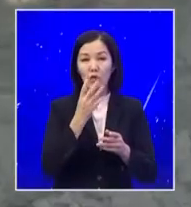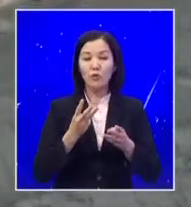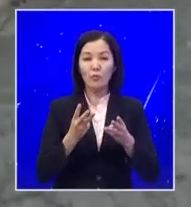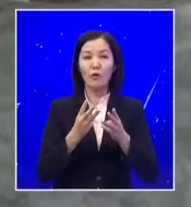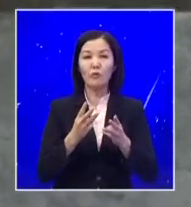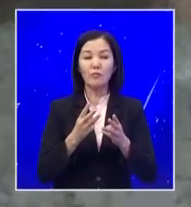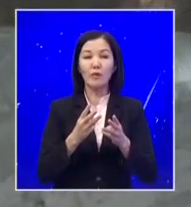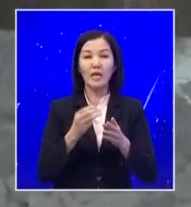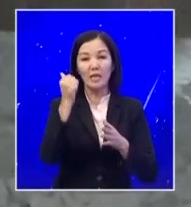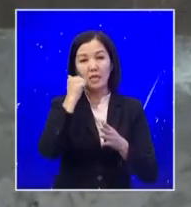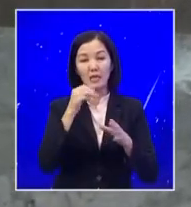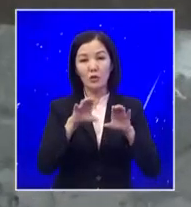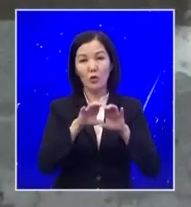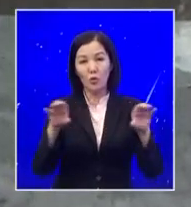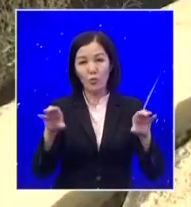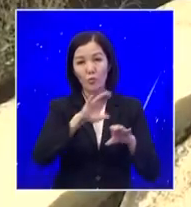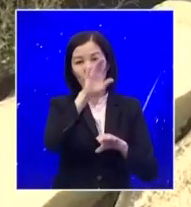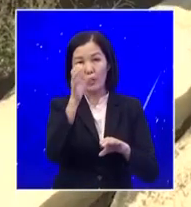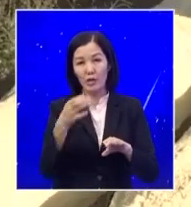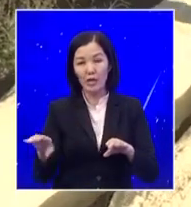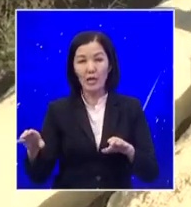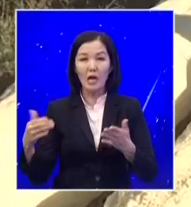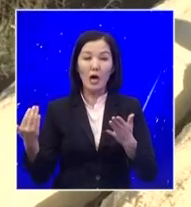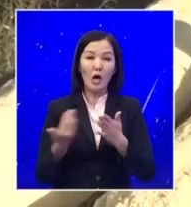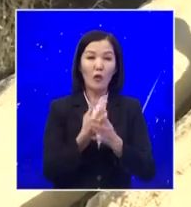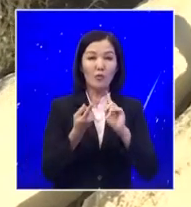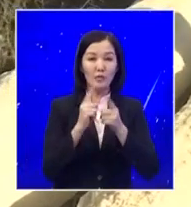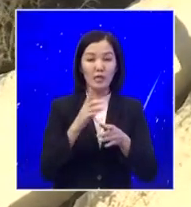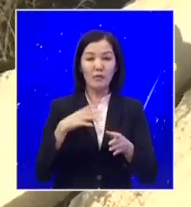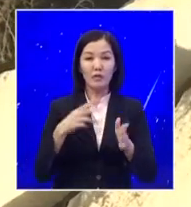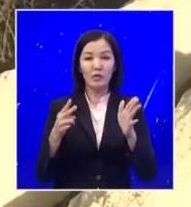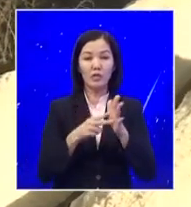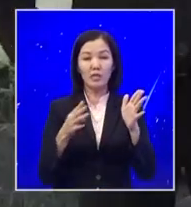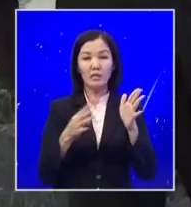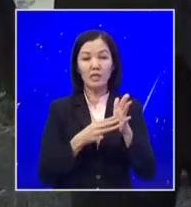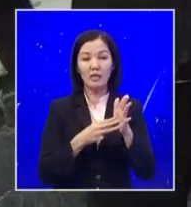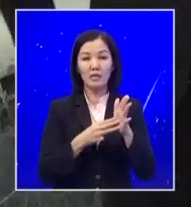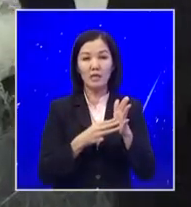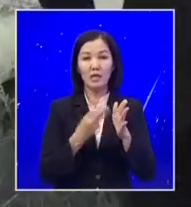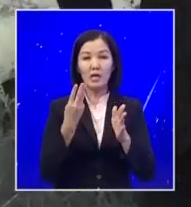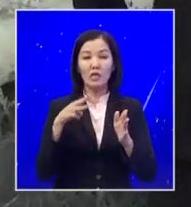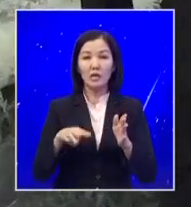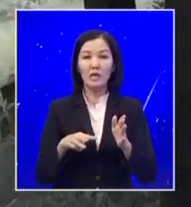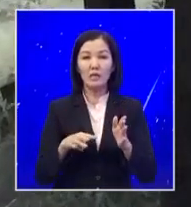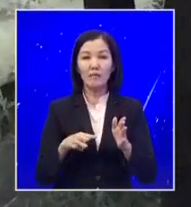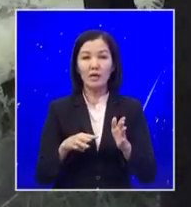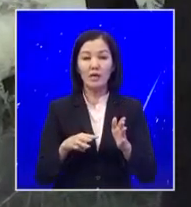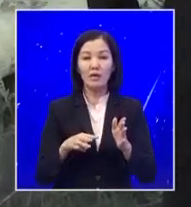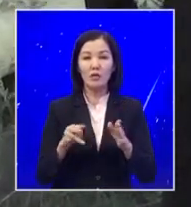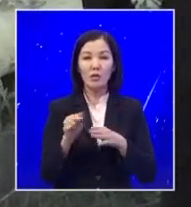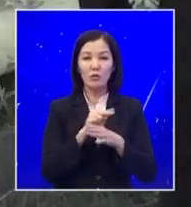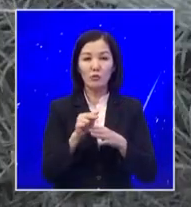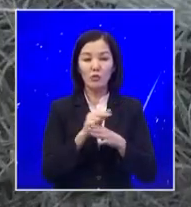құбырлар ауыстырылып жатыр. Биыл жылу трассаларының 8-9 шақырымына жөндеу жүргізілуде. Сонымен қатар қала аумағының ұлғайып,